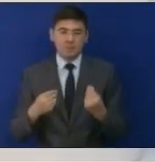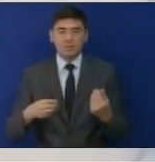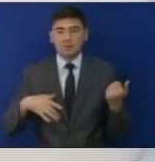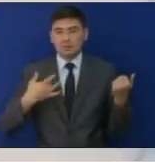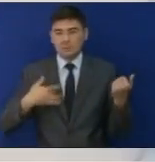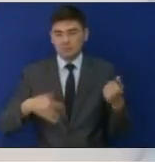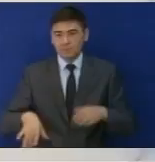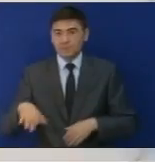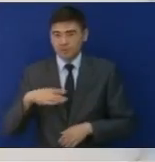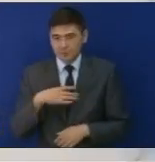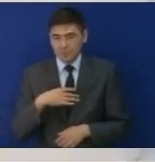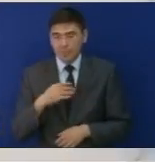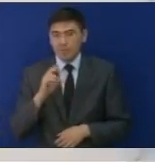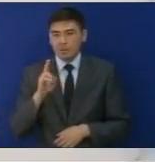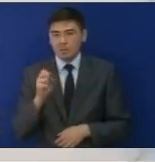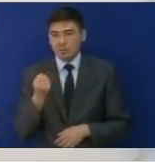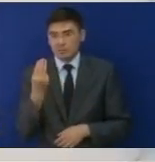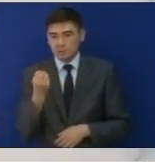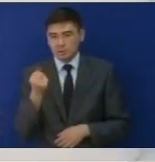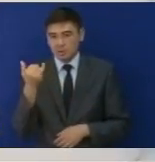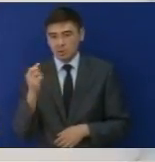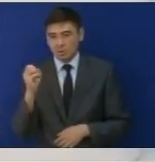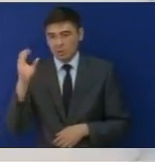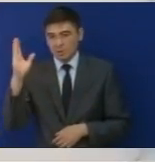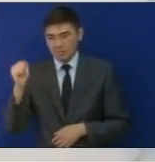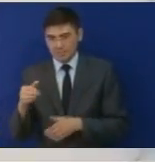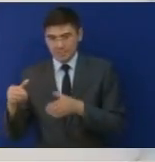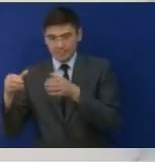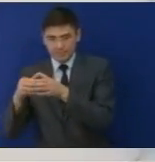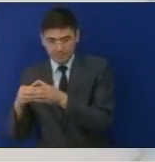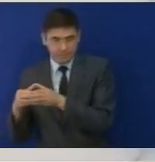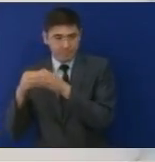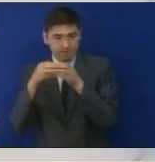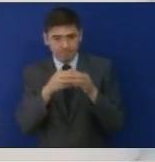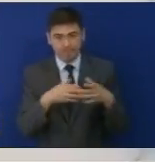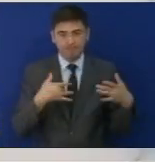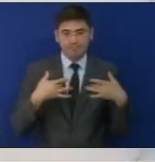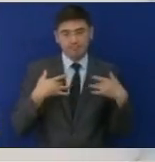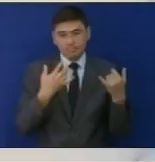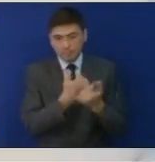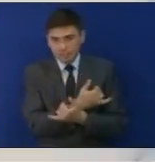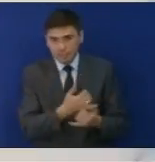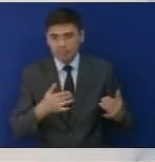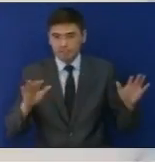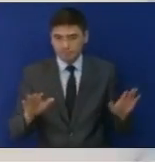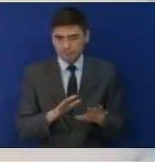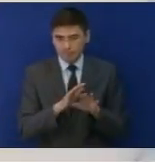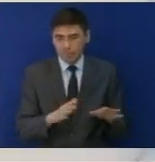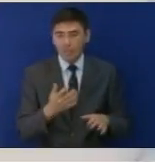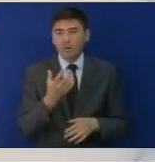областной филармонии имени Амрика Шолбаева и порадовали сельчан яркой красочной программой. Также в честь праздника состоялось торжественное